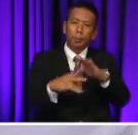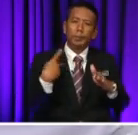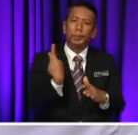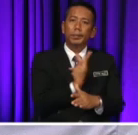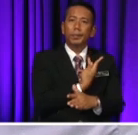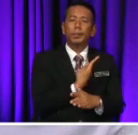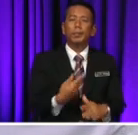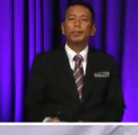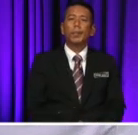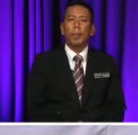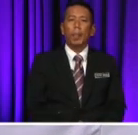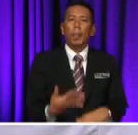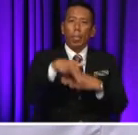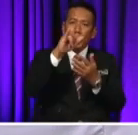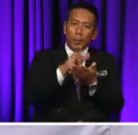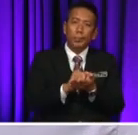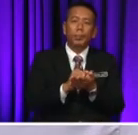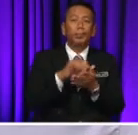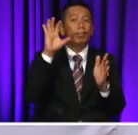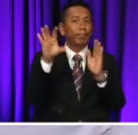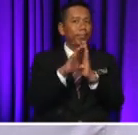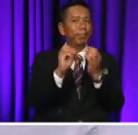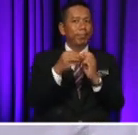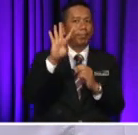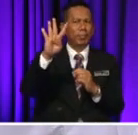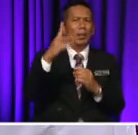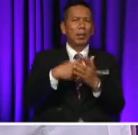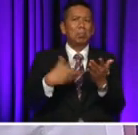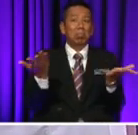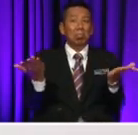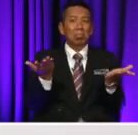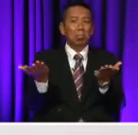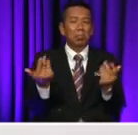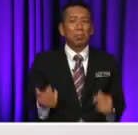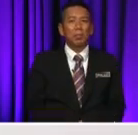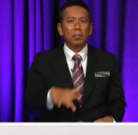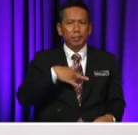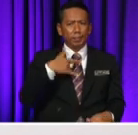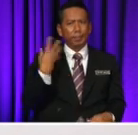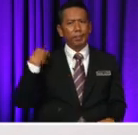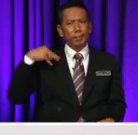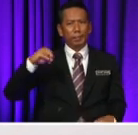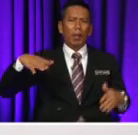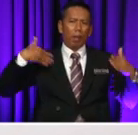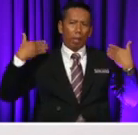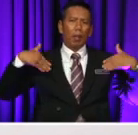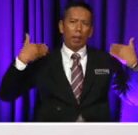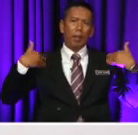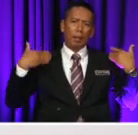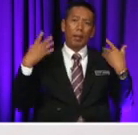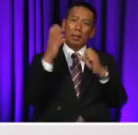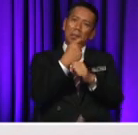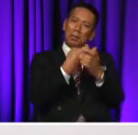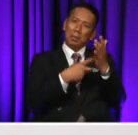paham baik kemudian beri gambar yang keempat punya gambar apa pilot tuh Ki Saya rasa mereka ini rasa gembira urus ada Pak